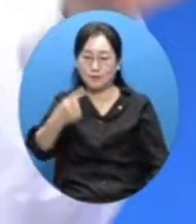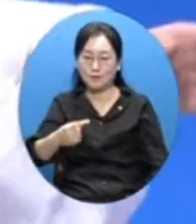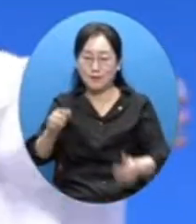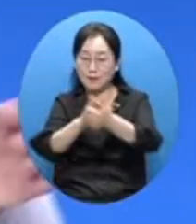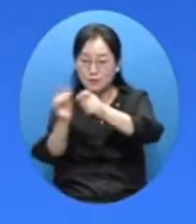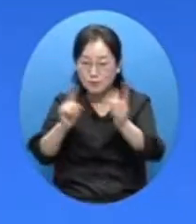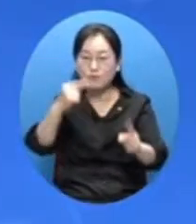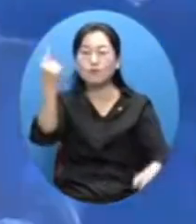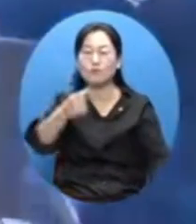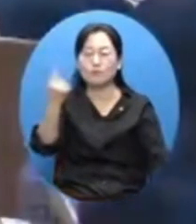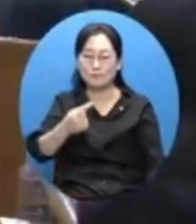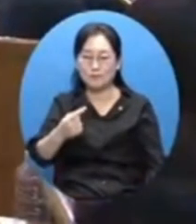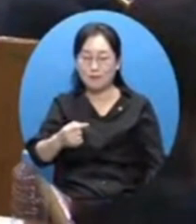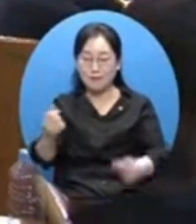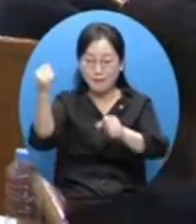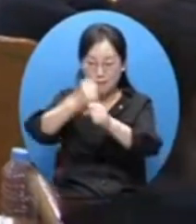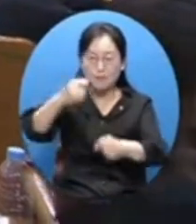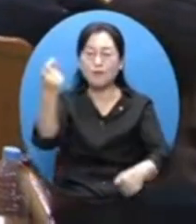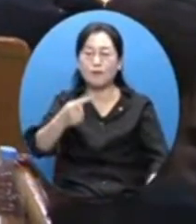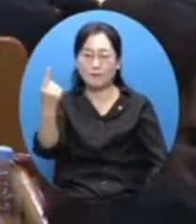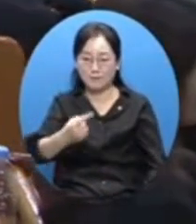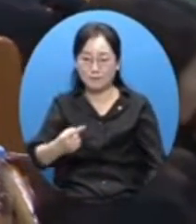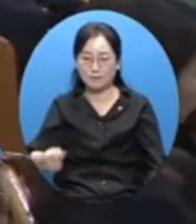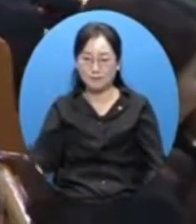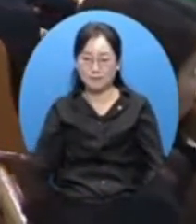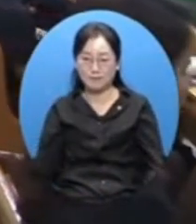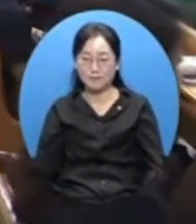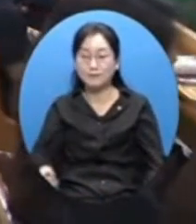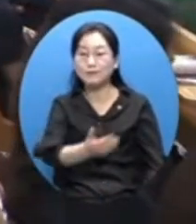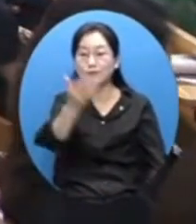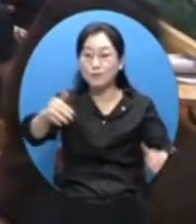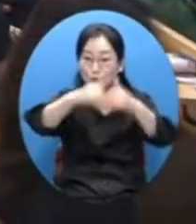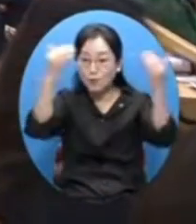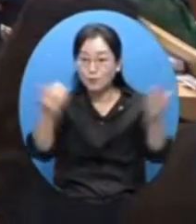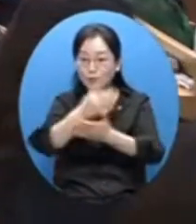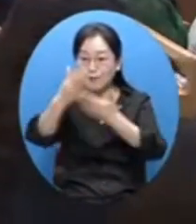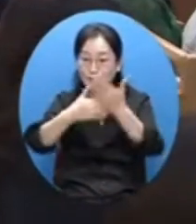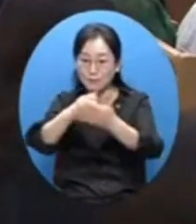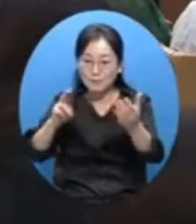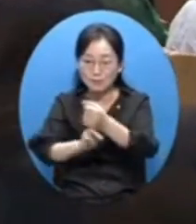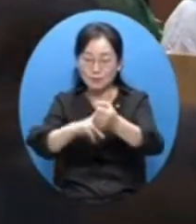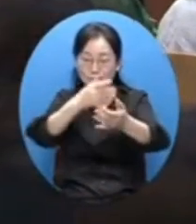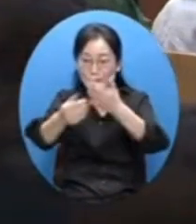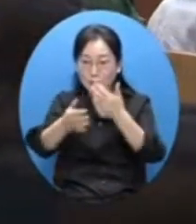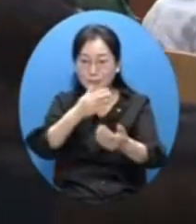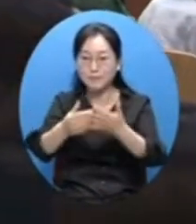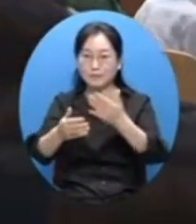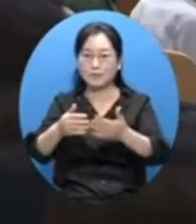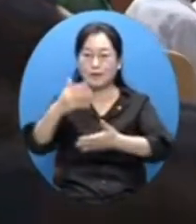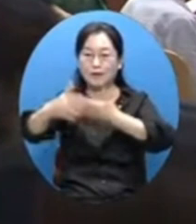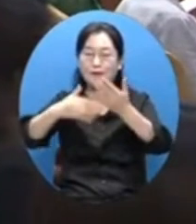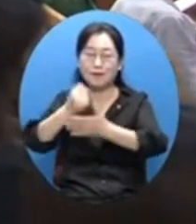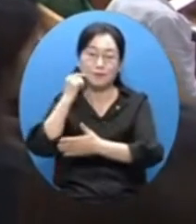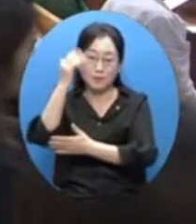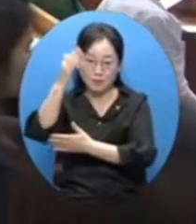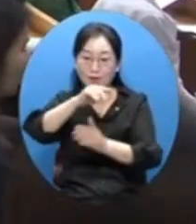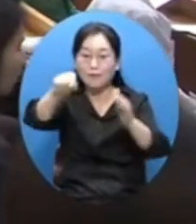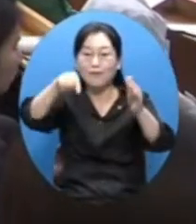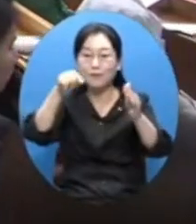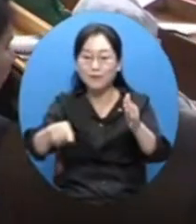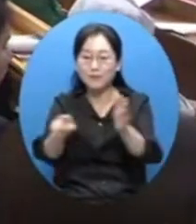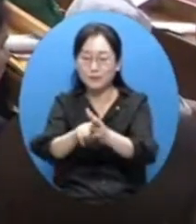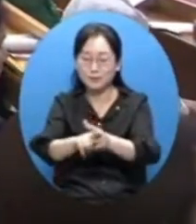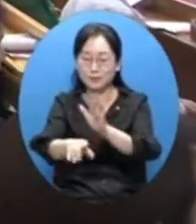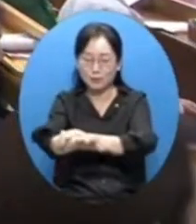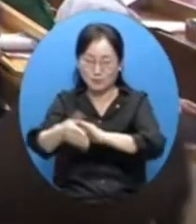치료가 임할 것입니다. 회복이 임할 것입니다. 여러분 모두가 오늘 하나님의 기적을 다 체험해서 하나님의 영광 가운데 믿음의